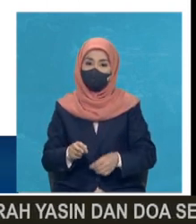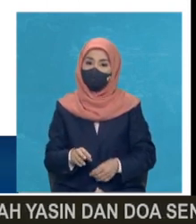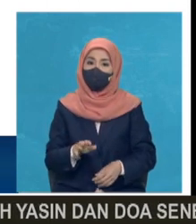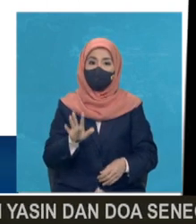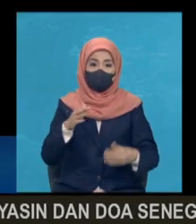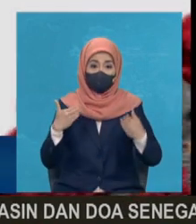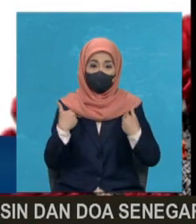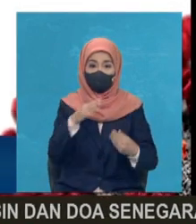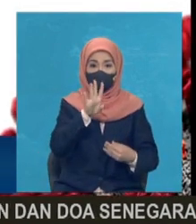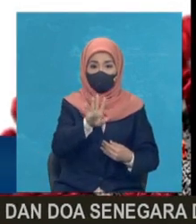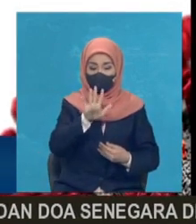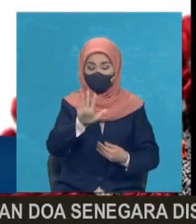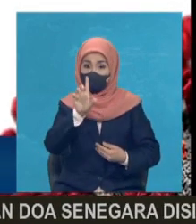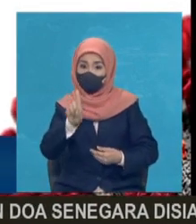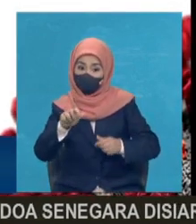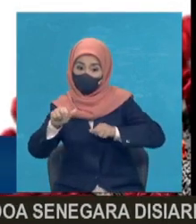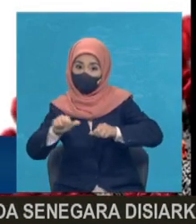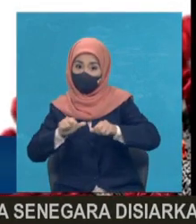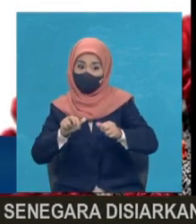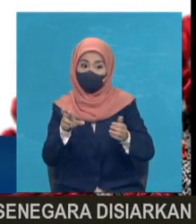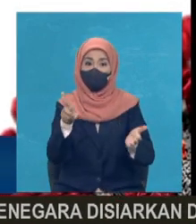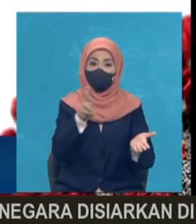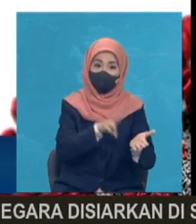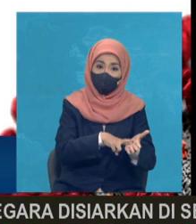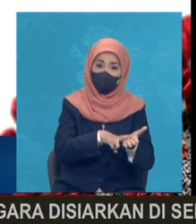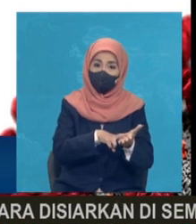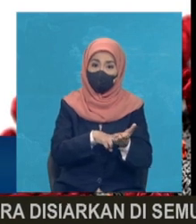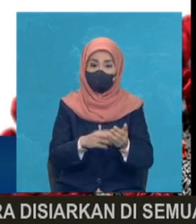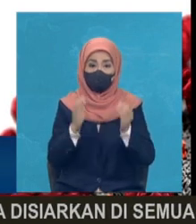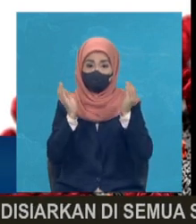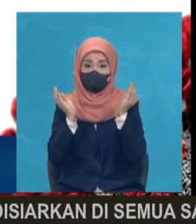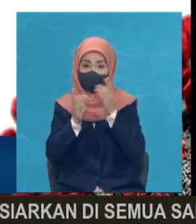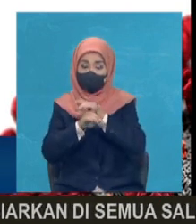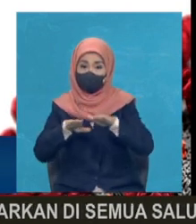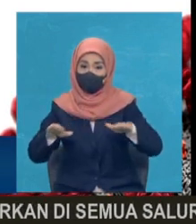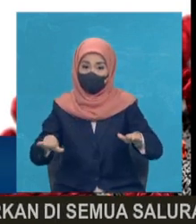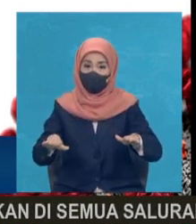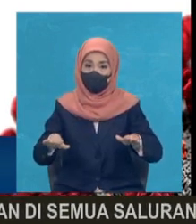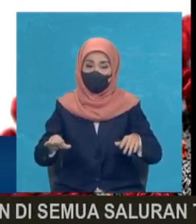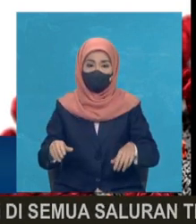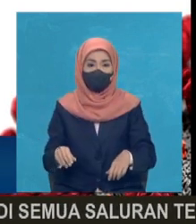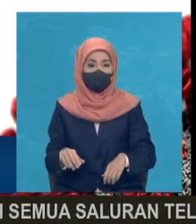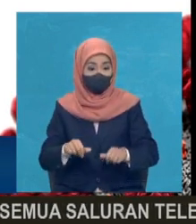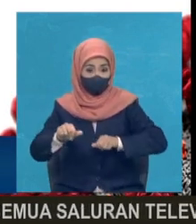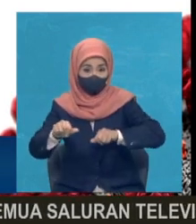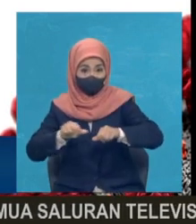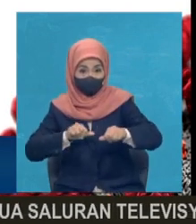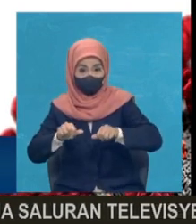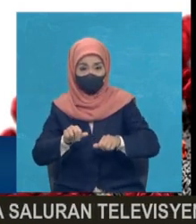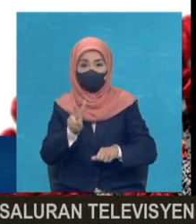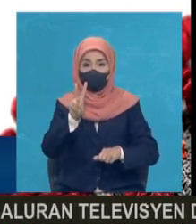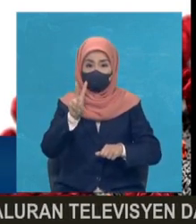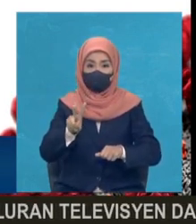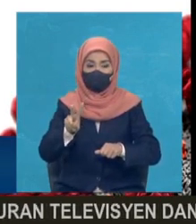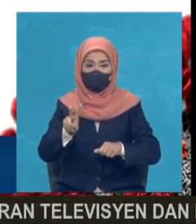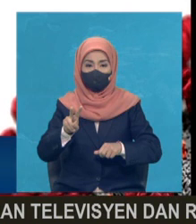terdapat 451 kesek telah direkrut dan di negara Brunei Darussalam di kalangan cash-cash aktif tersebut 2 cash